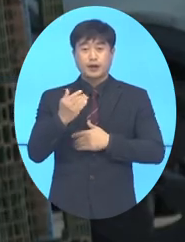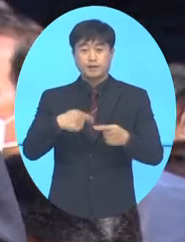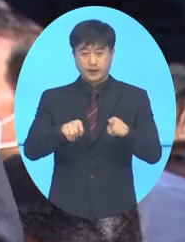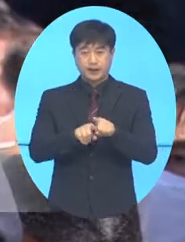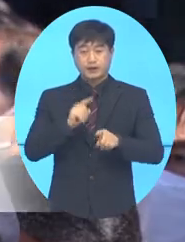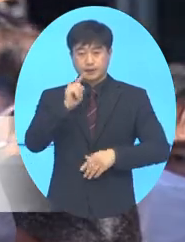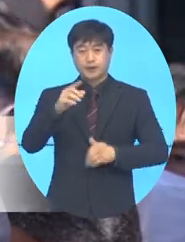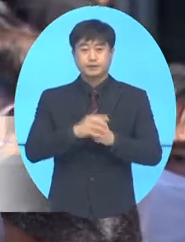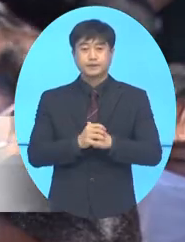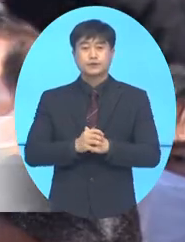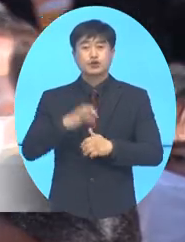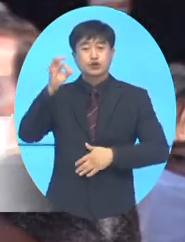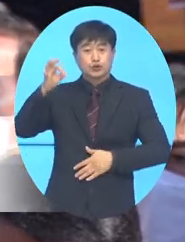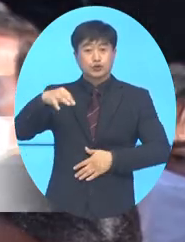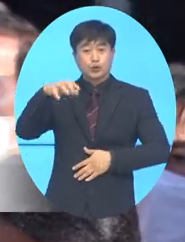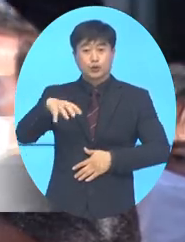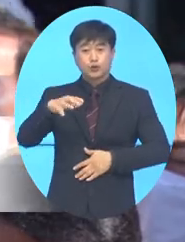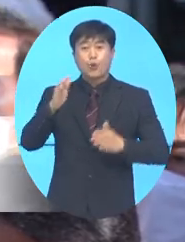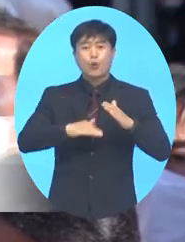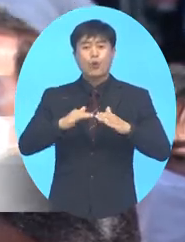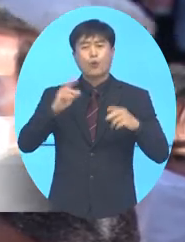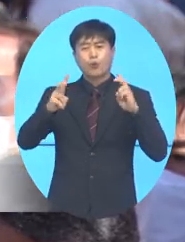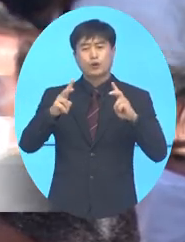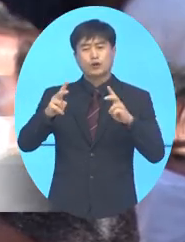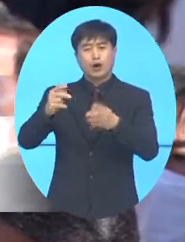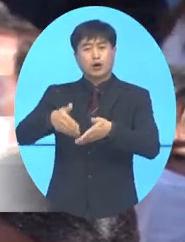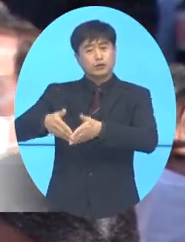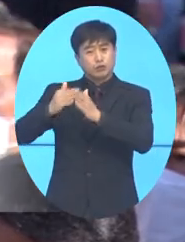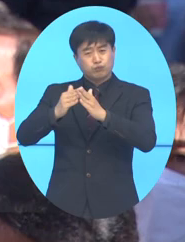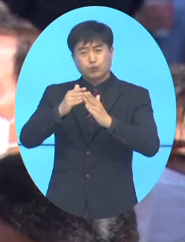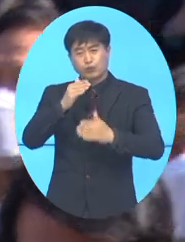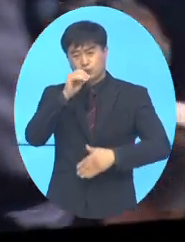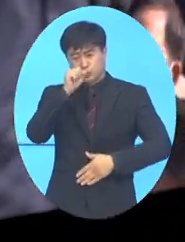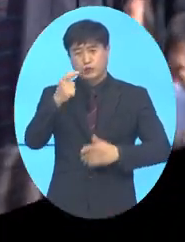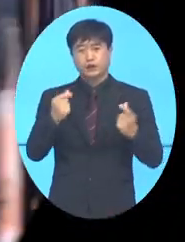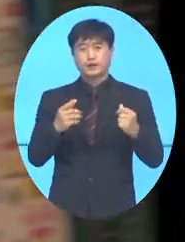우리 연천군의 공기업 하나를